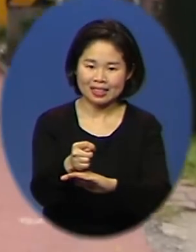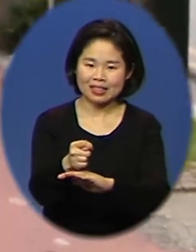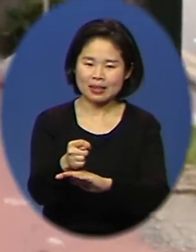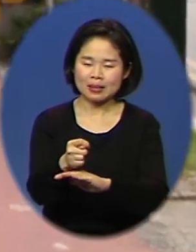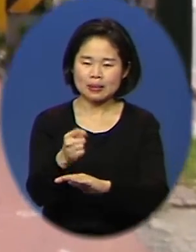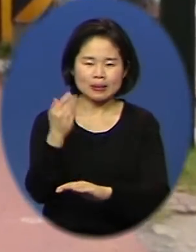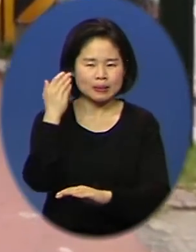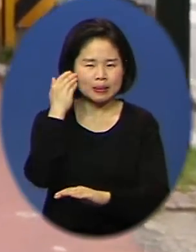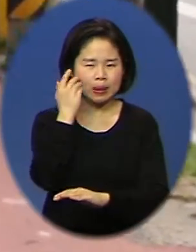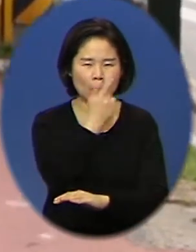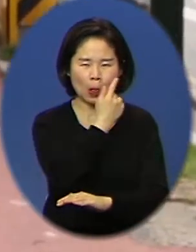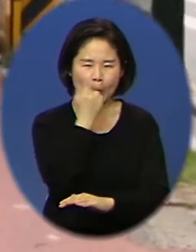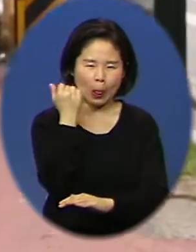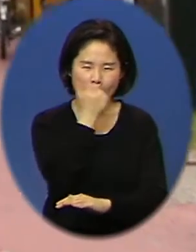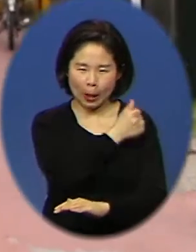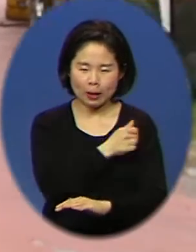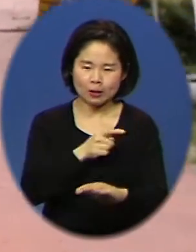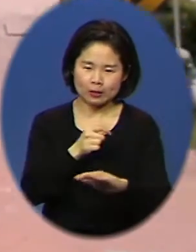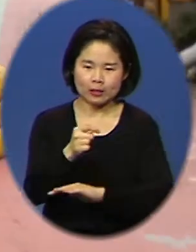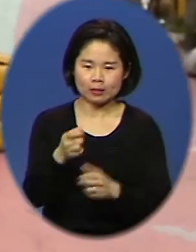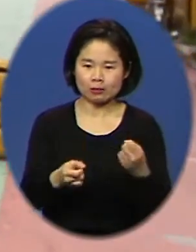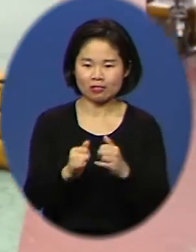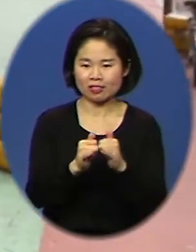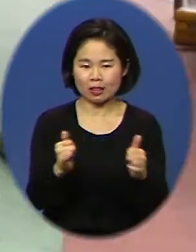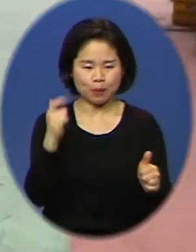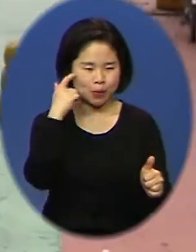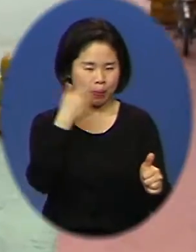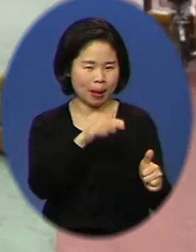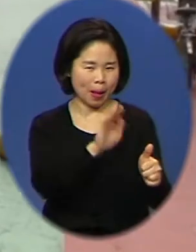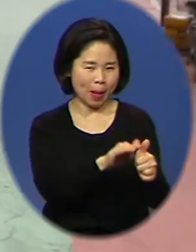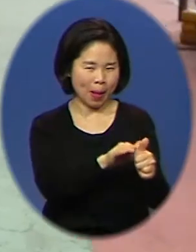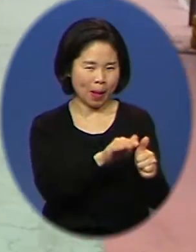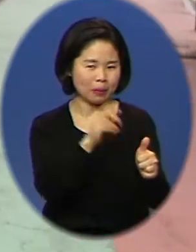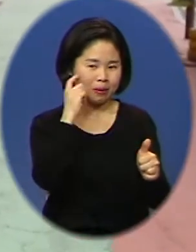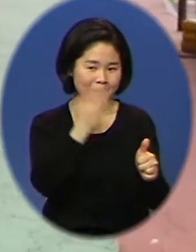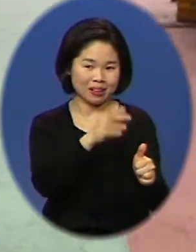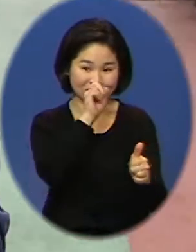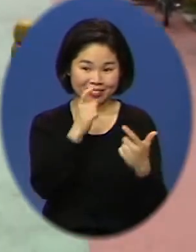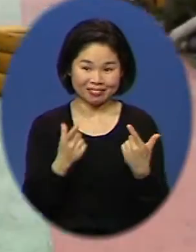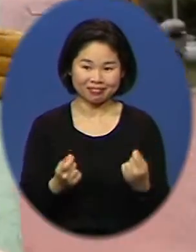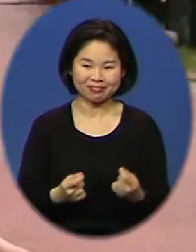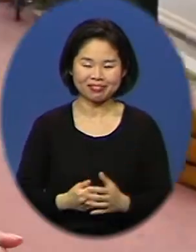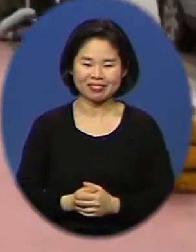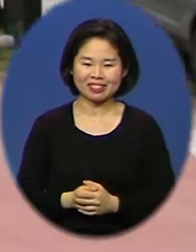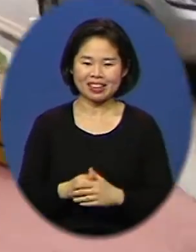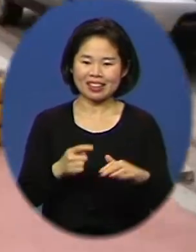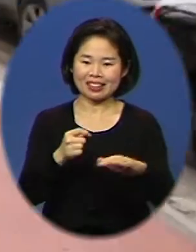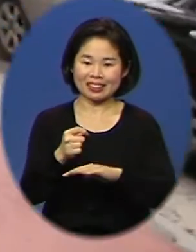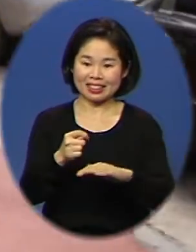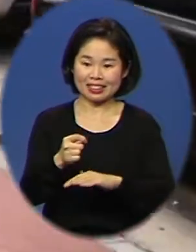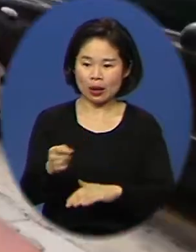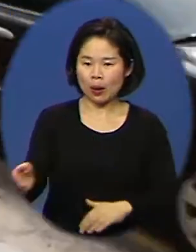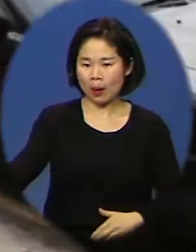택시 아저씨한테 물어보는 게 가장 지혜로운 방법일 것 같거든요. 택시를 잡읍시다.